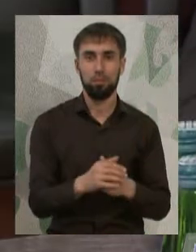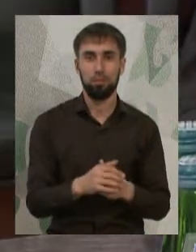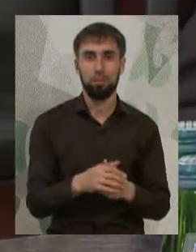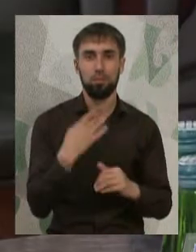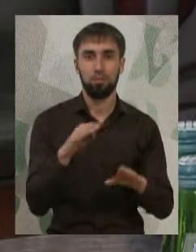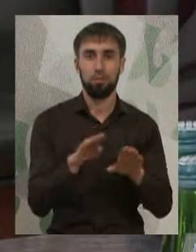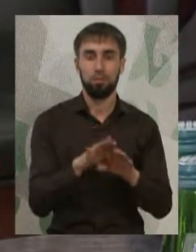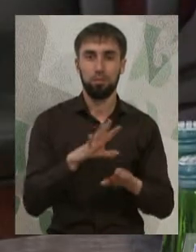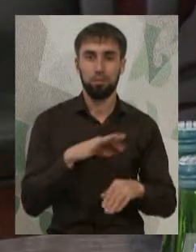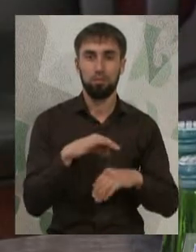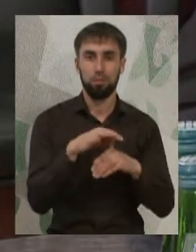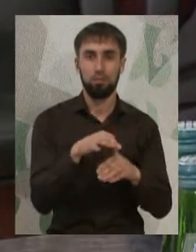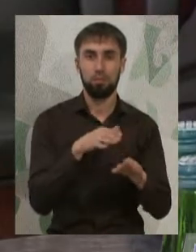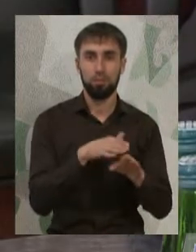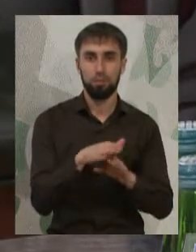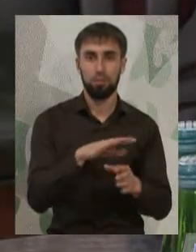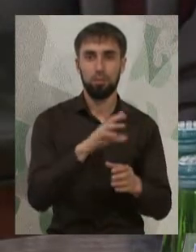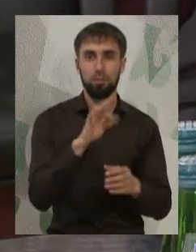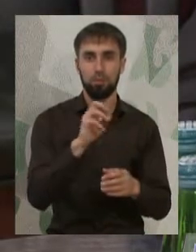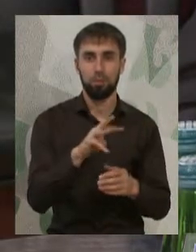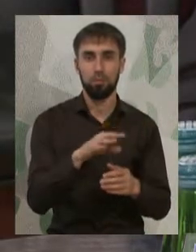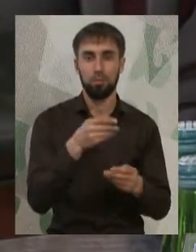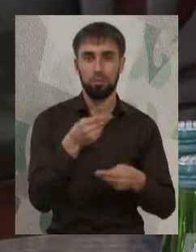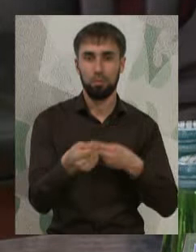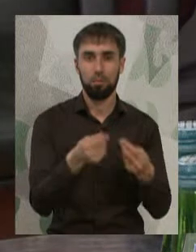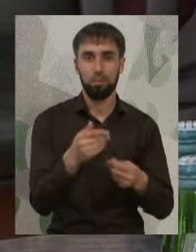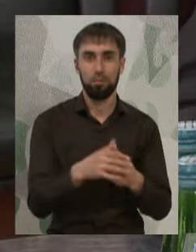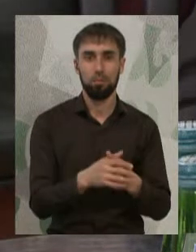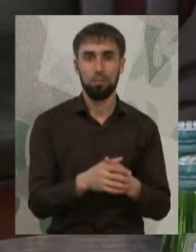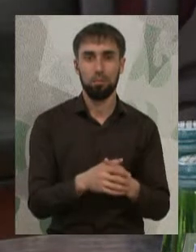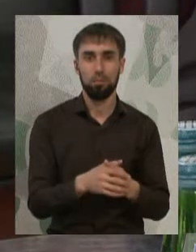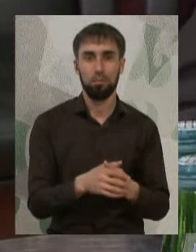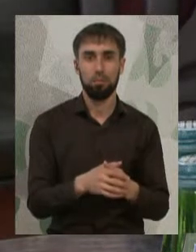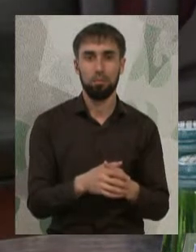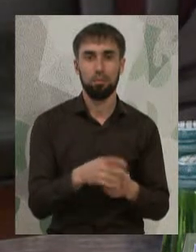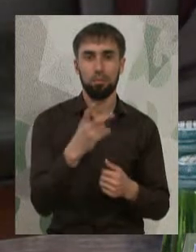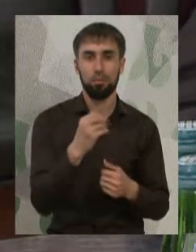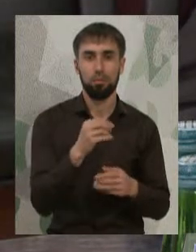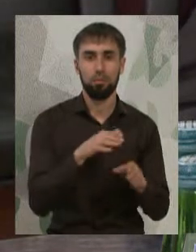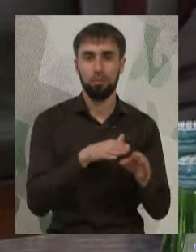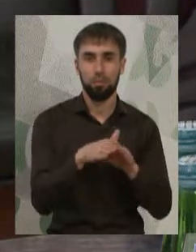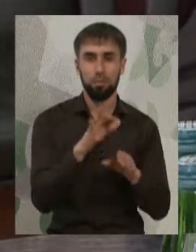проведены в полном объеме выплаты в части предоставление мер социальной поддержки по оплате не в полном объеме, а